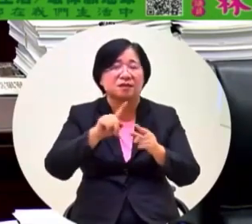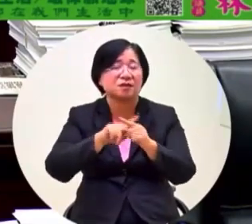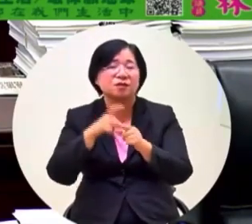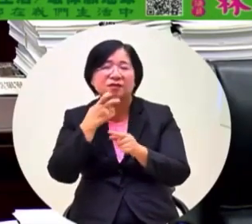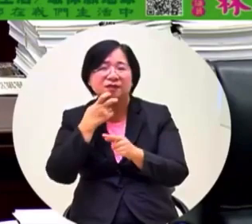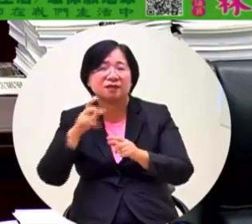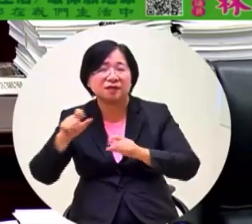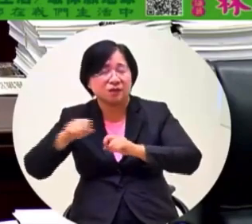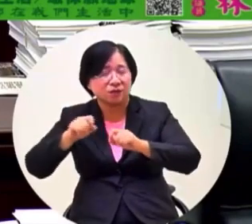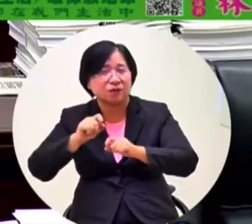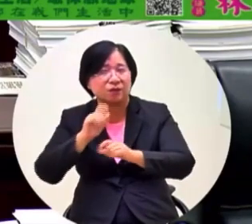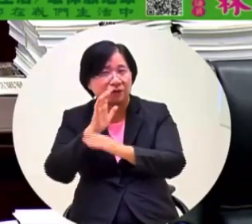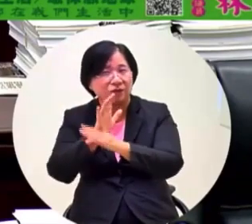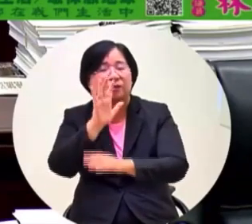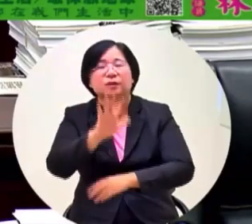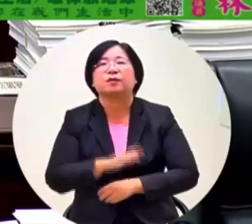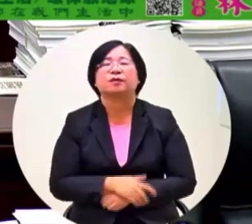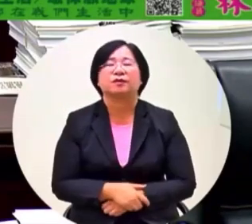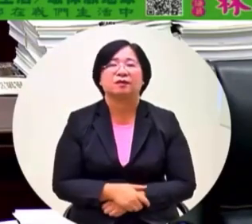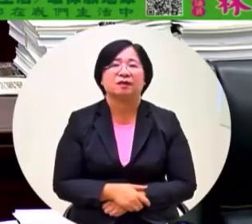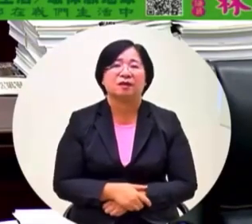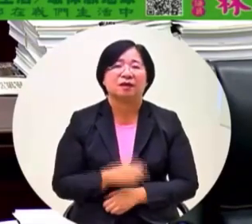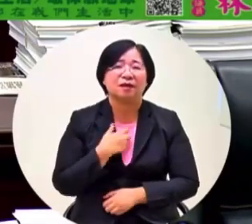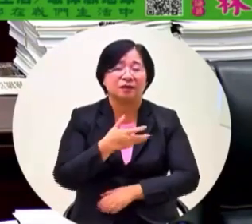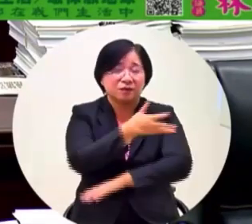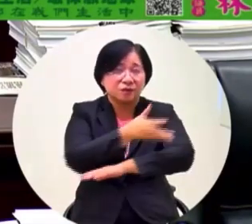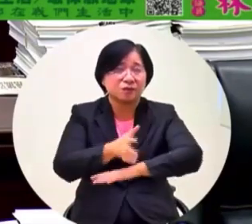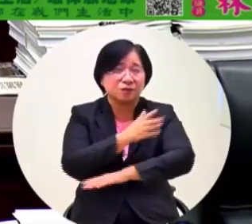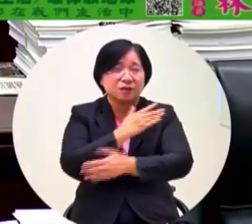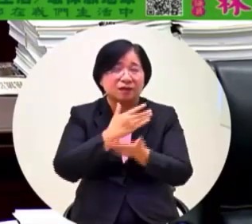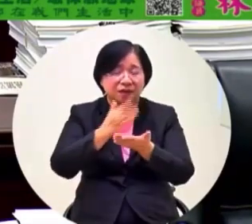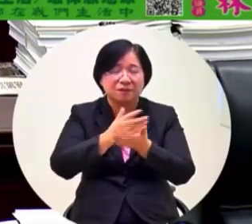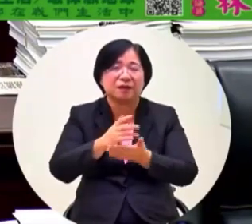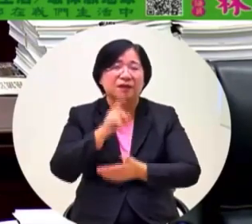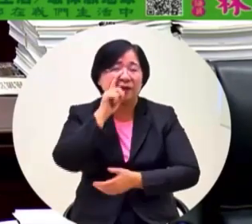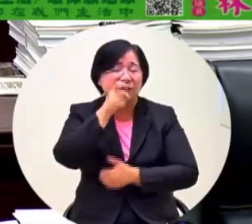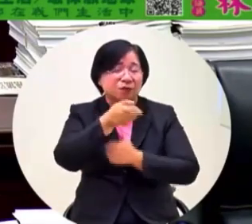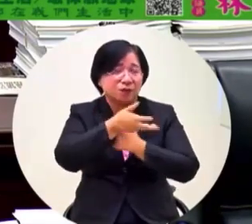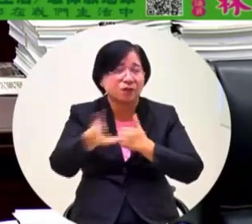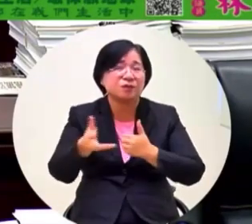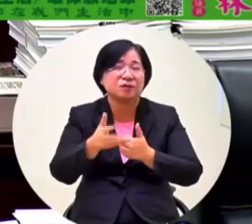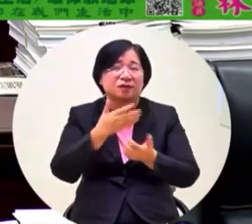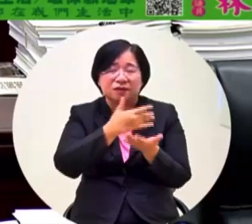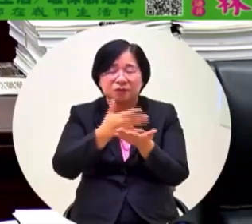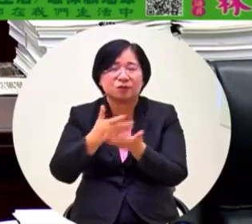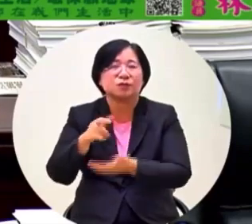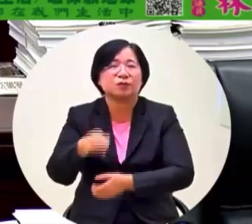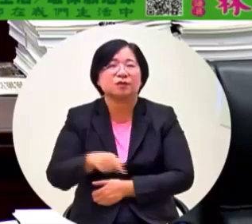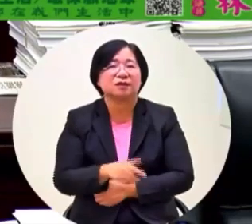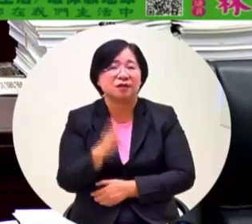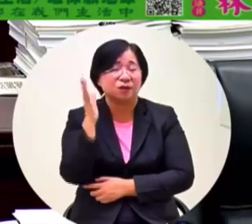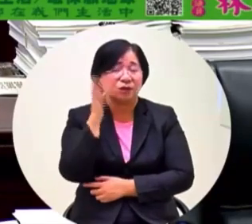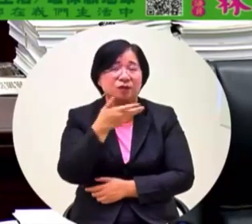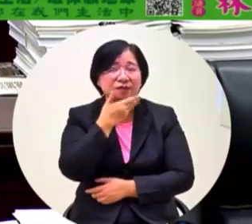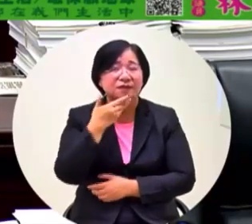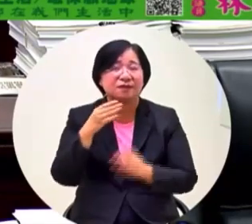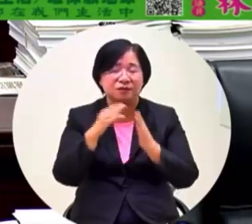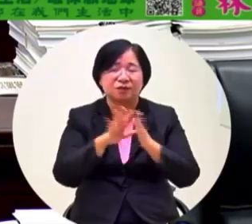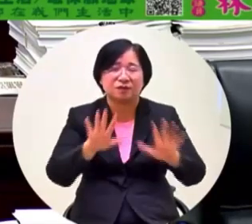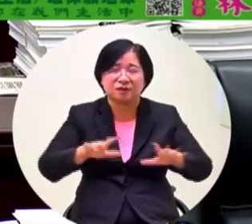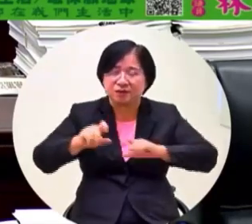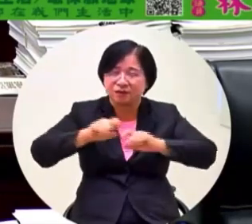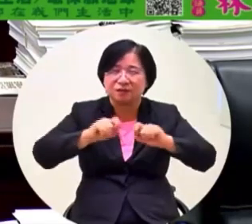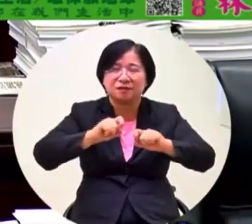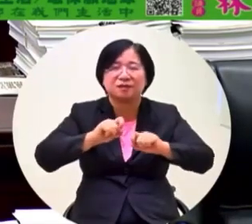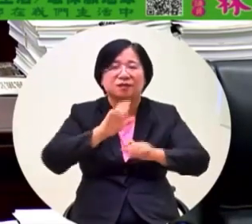我们的水排水系统，我们的污水处理也请我们的水利局现在有在做计划。那我